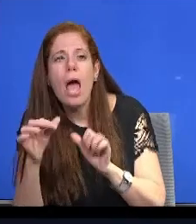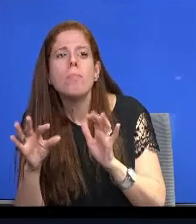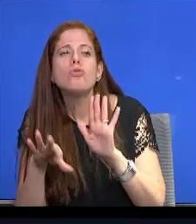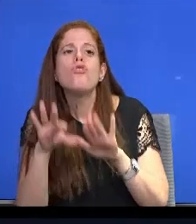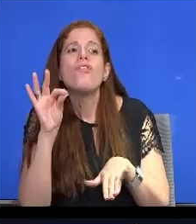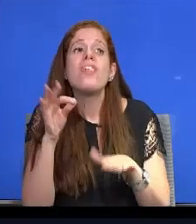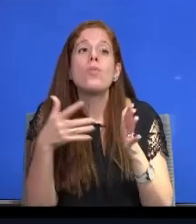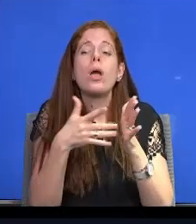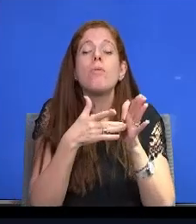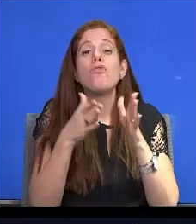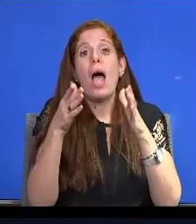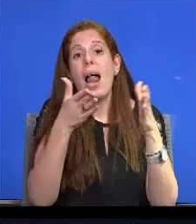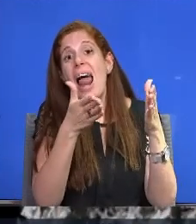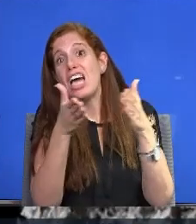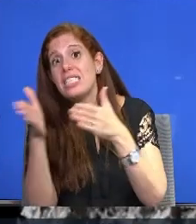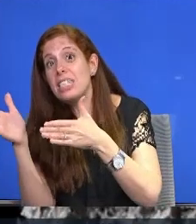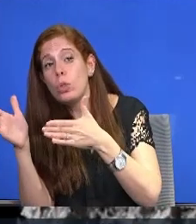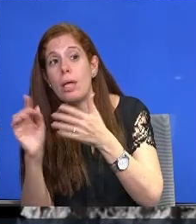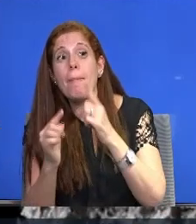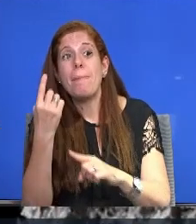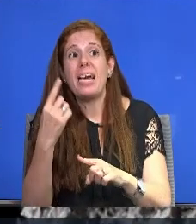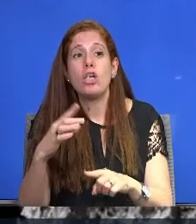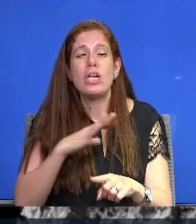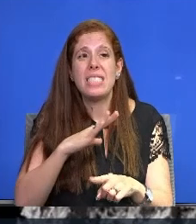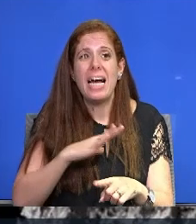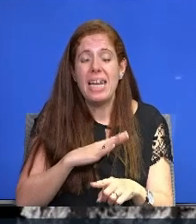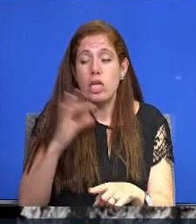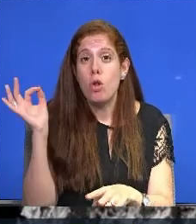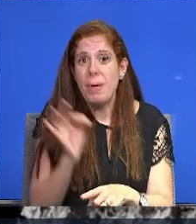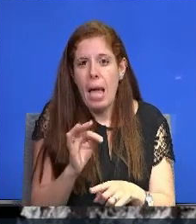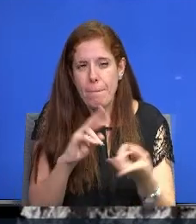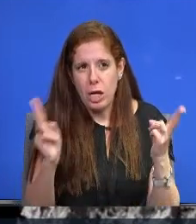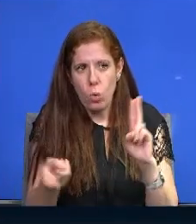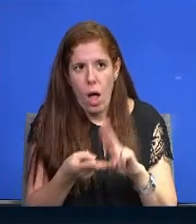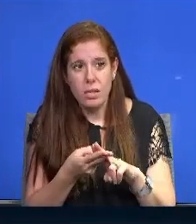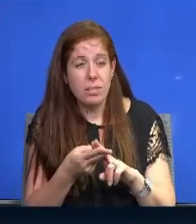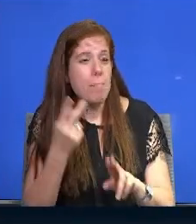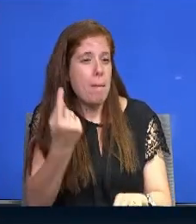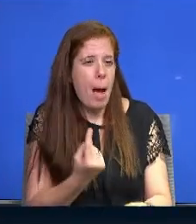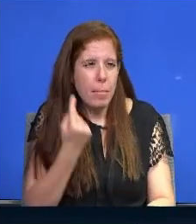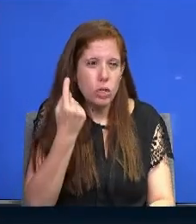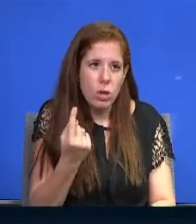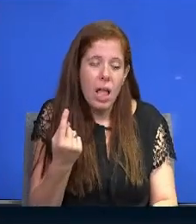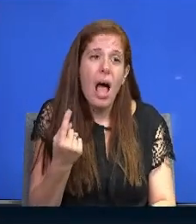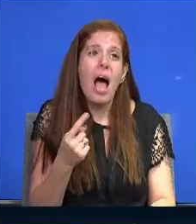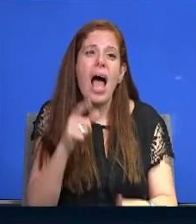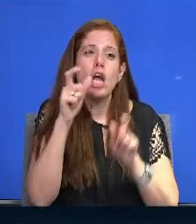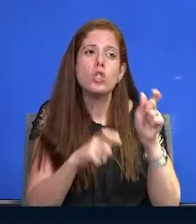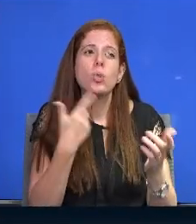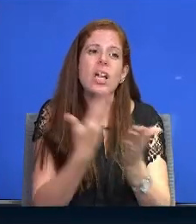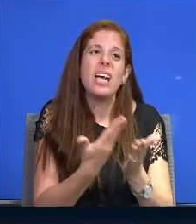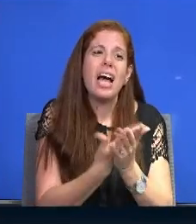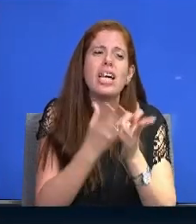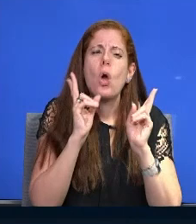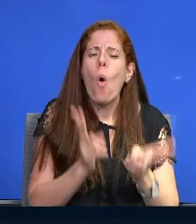שמימיים ממסלולם במקרה של סכנת פגיעה בכדור הארץ. For the first time, humanity has demonstrated the ability to